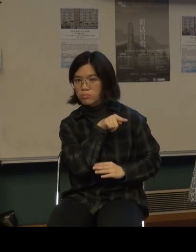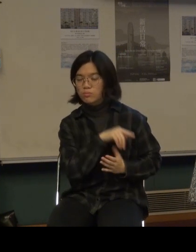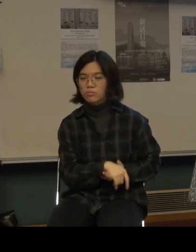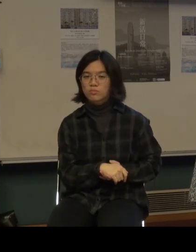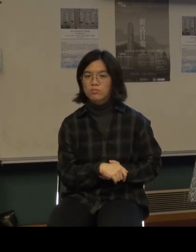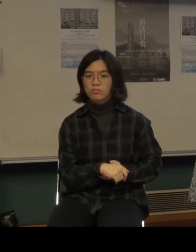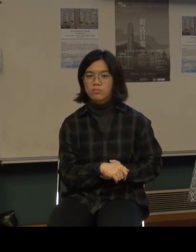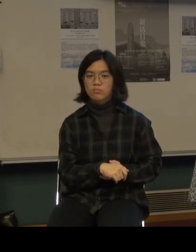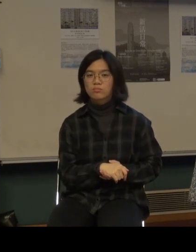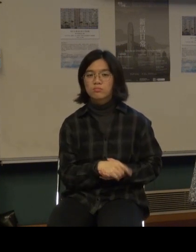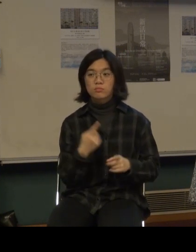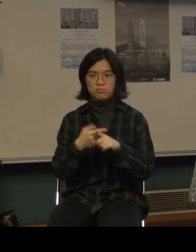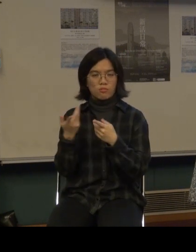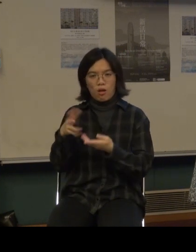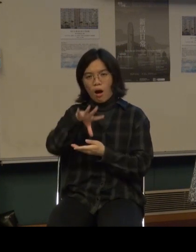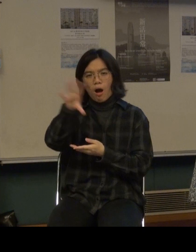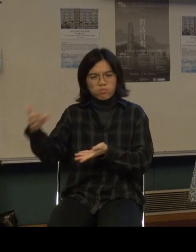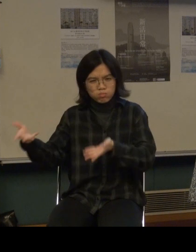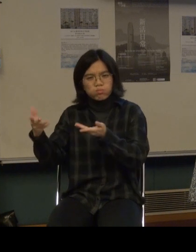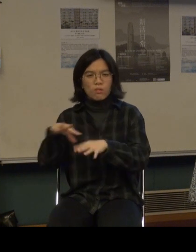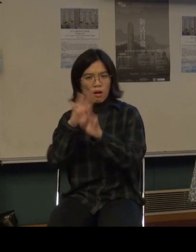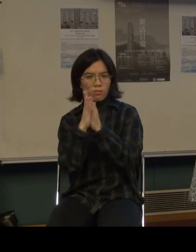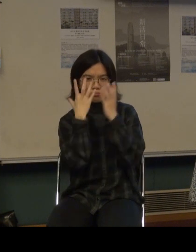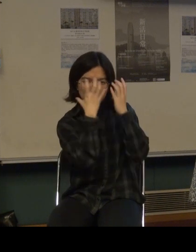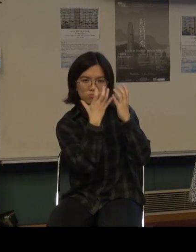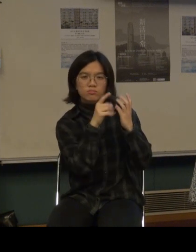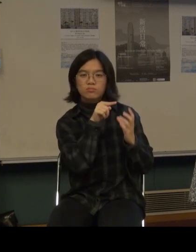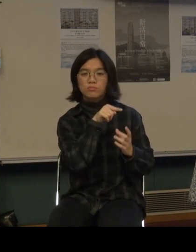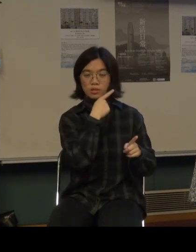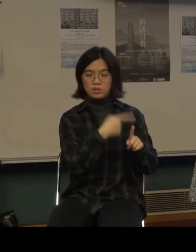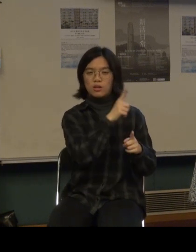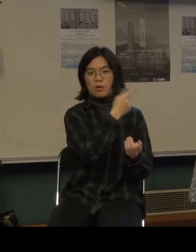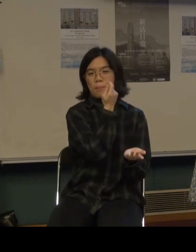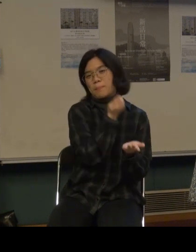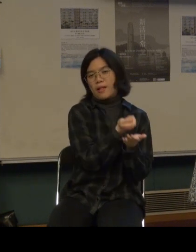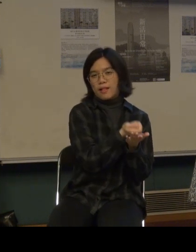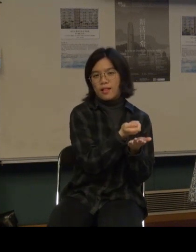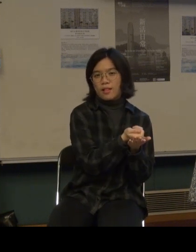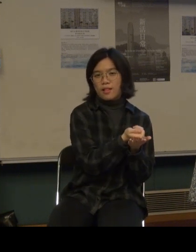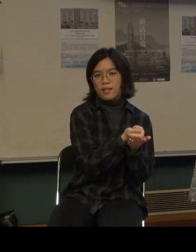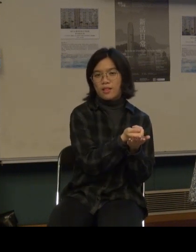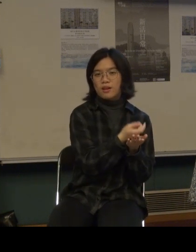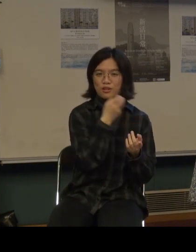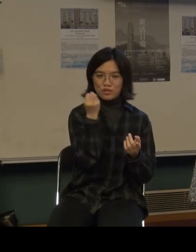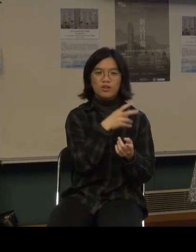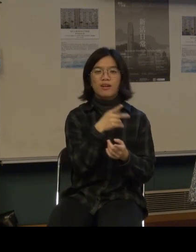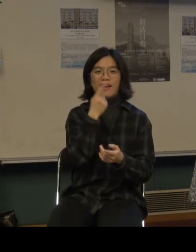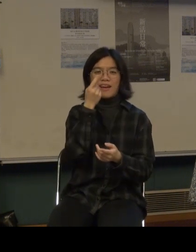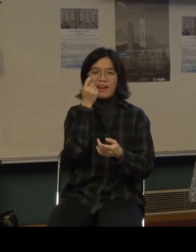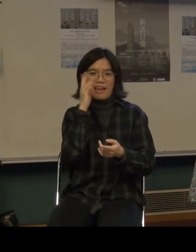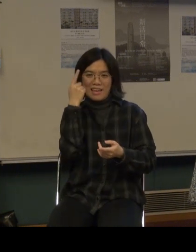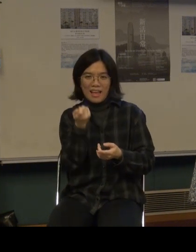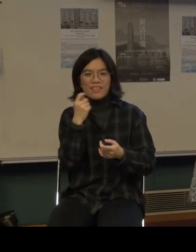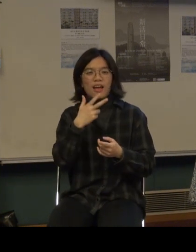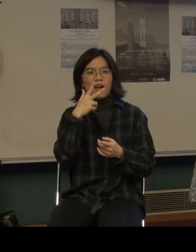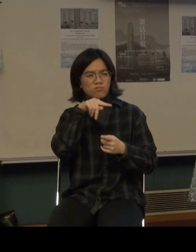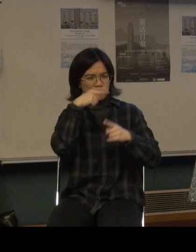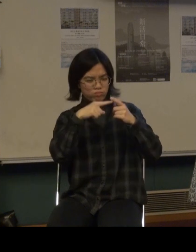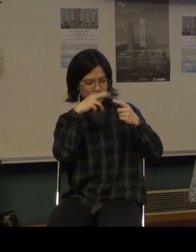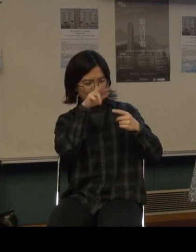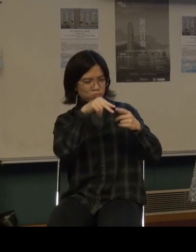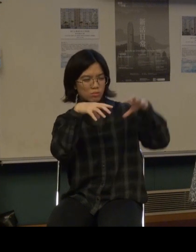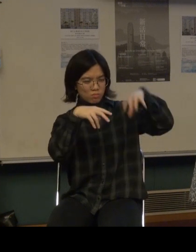應該去留意，佢係比較經濟、簡單同埋靚嘅，即係佢特別咧係同啲投資者，即係建築嘅